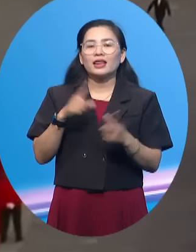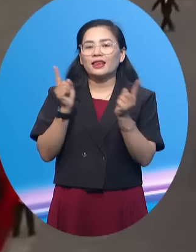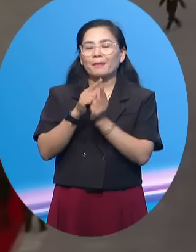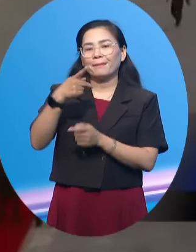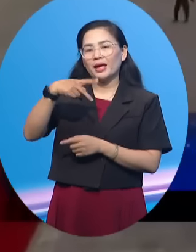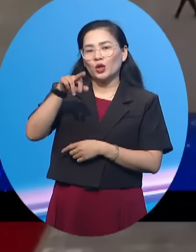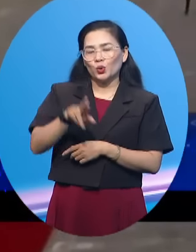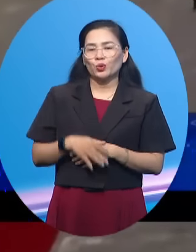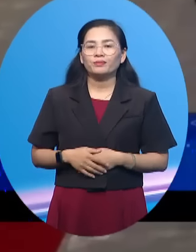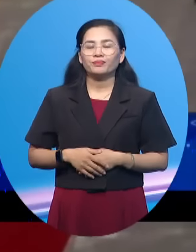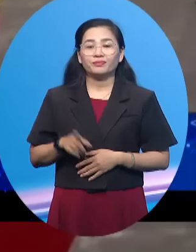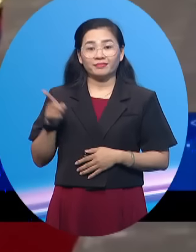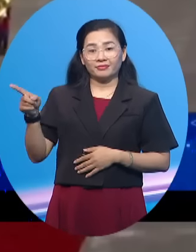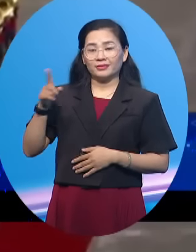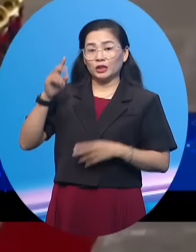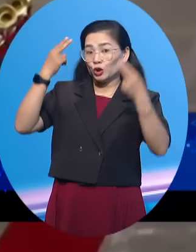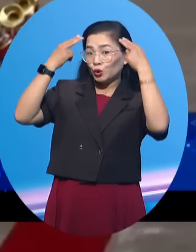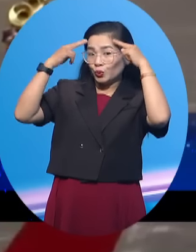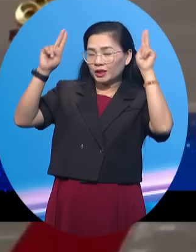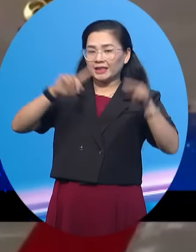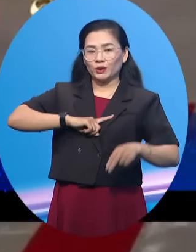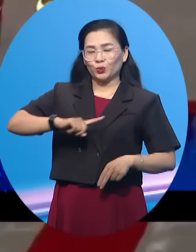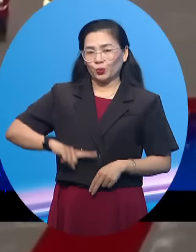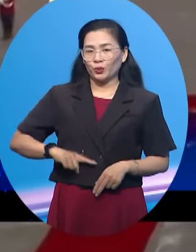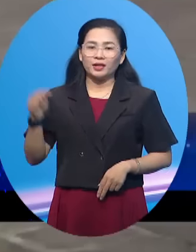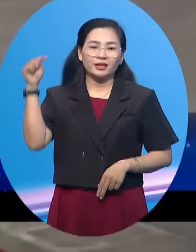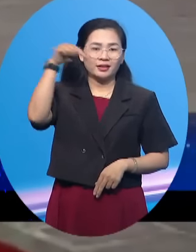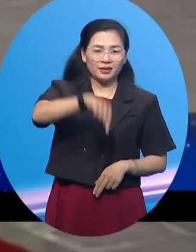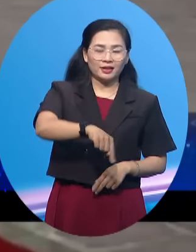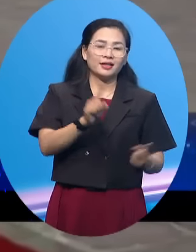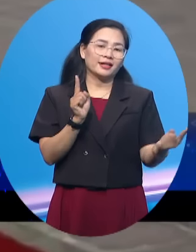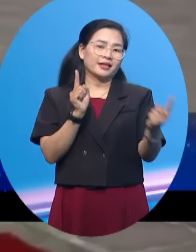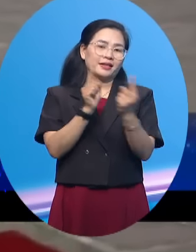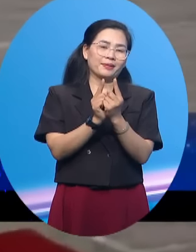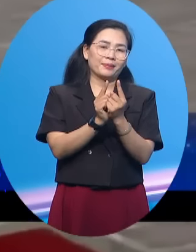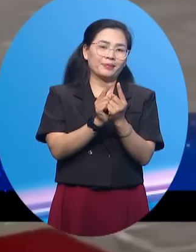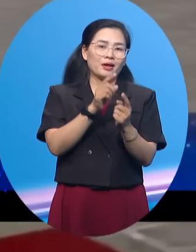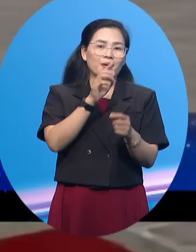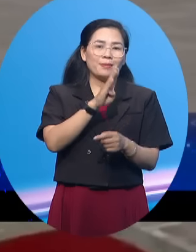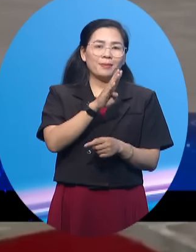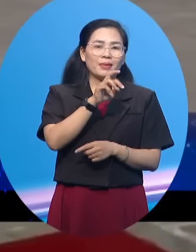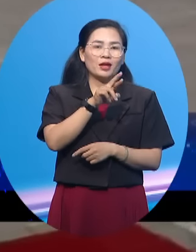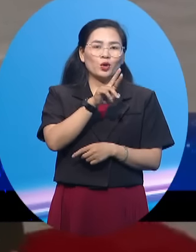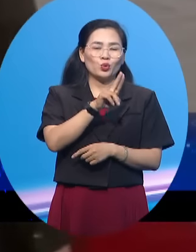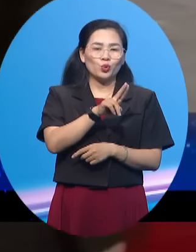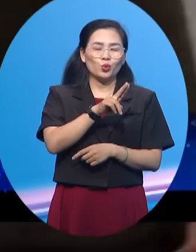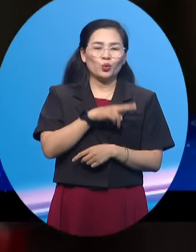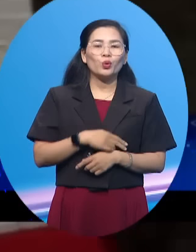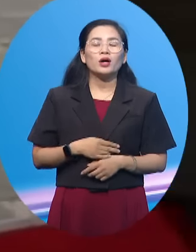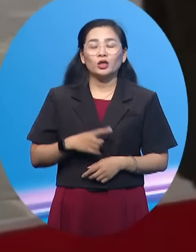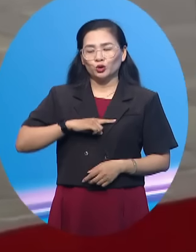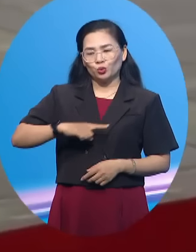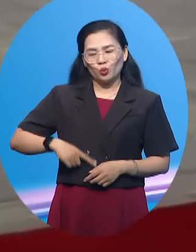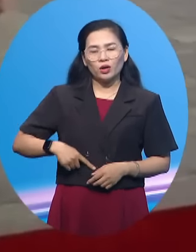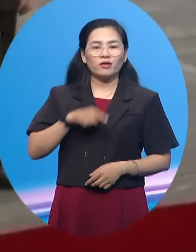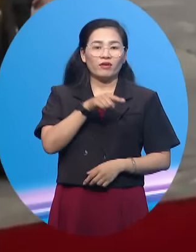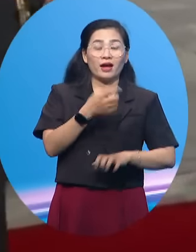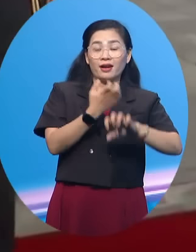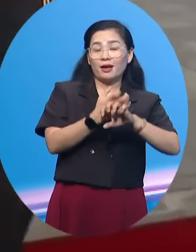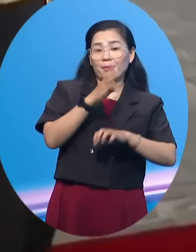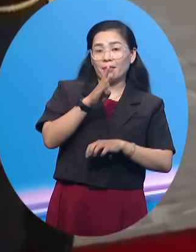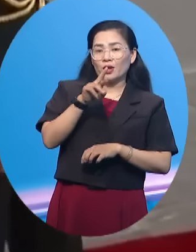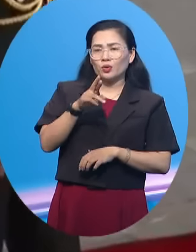Chủ tịch Tập Cận Bình được Tổng thống Peru Dina Boluarte chào đón trọng thể tại Cung điện Quốc gia. Trung Quốc và Peru thiết lập quan hệ ngoại